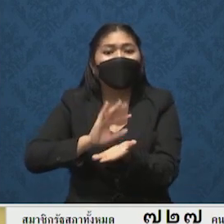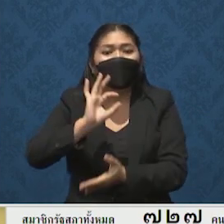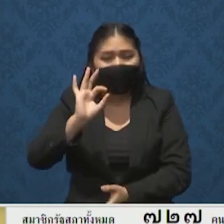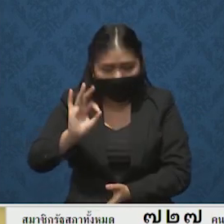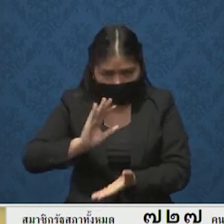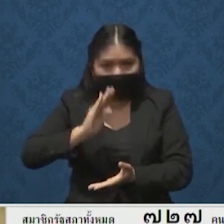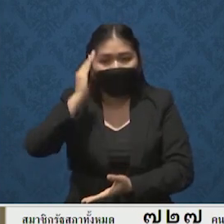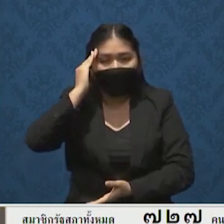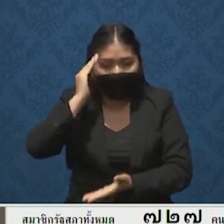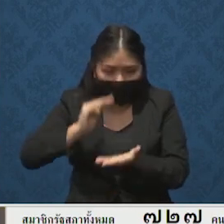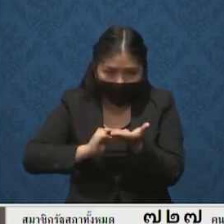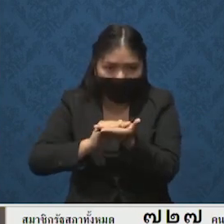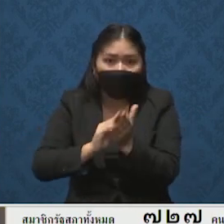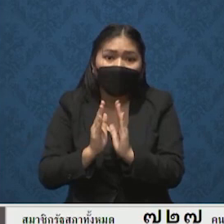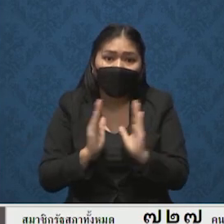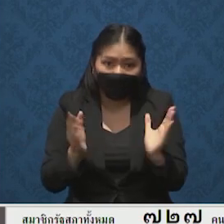ะครับขอรอนิดครับ